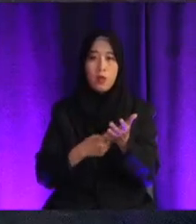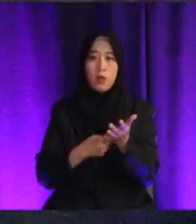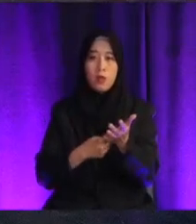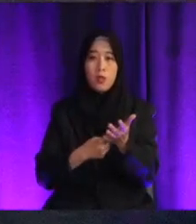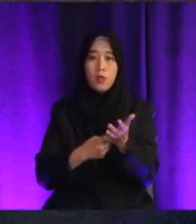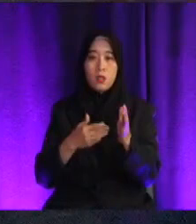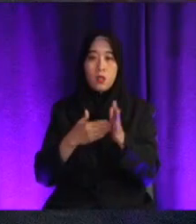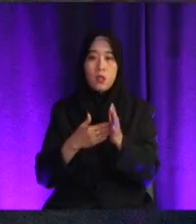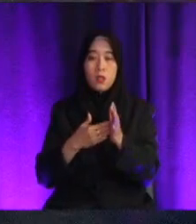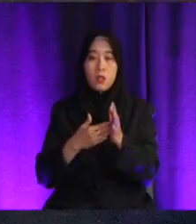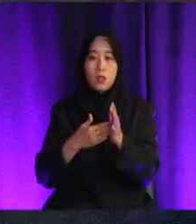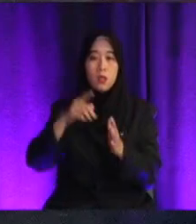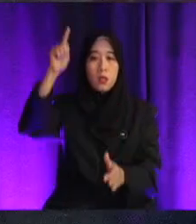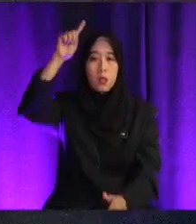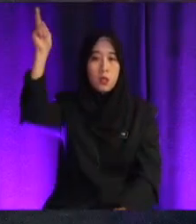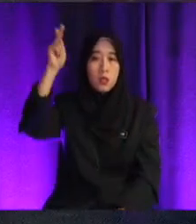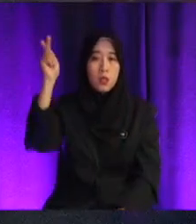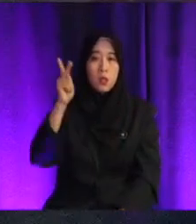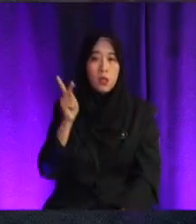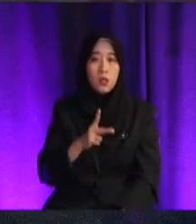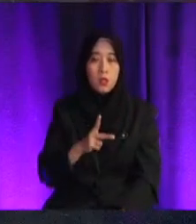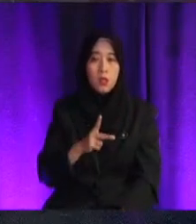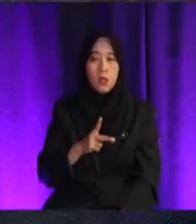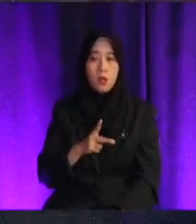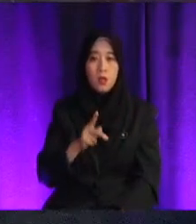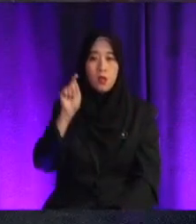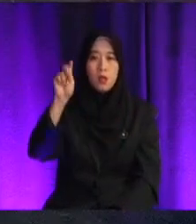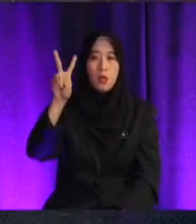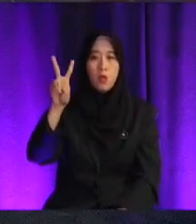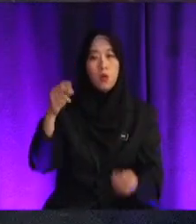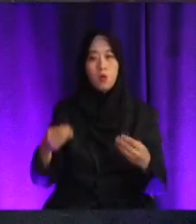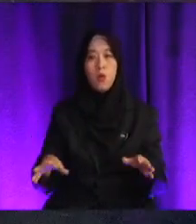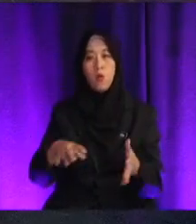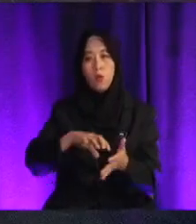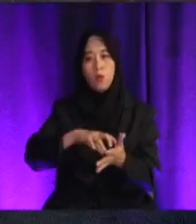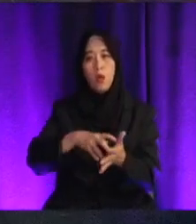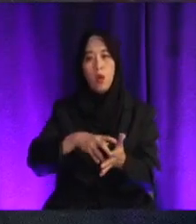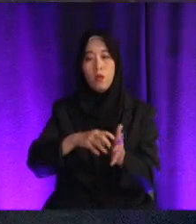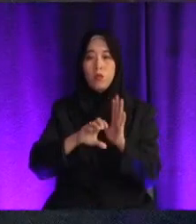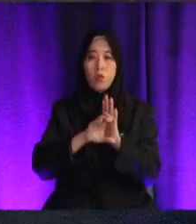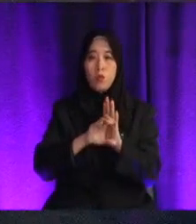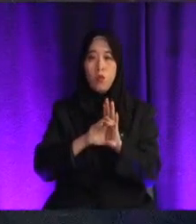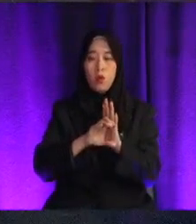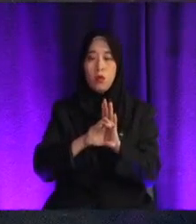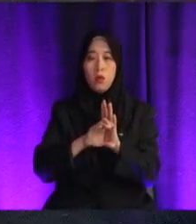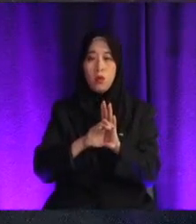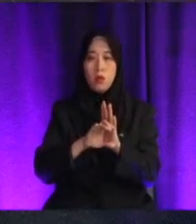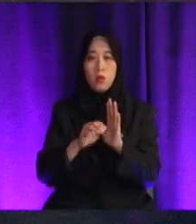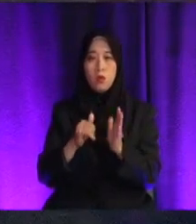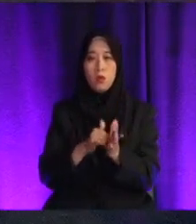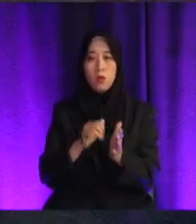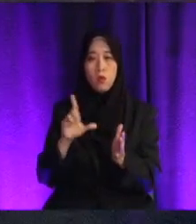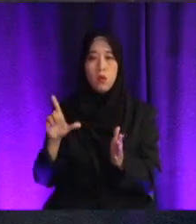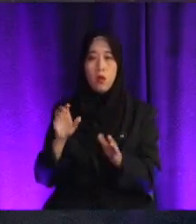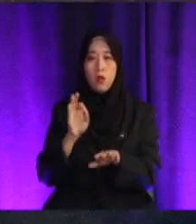akan terdapat lebihan arus elektrik kan. Biasanya TV rumah aku rosak contoh. Okey. Jadi dekat situ itulah fungsi fuse